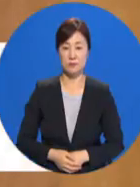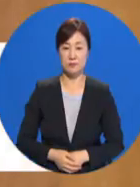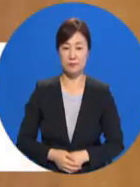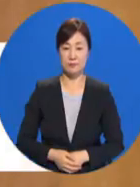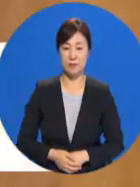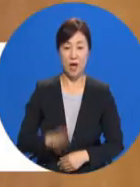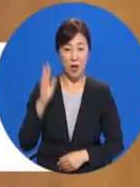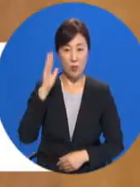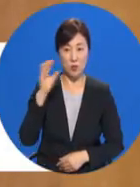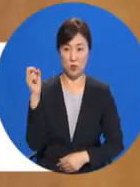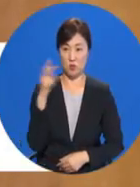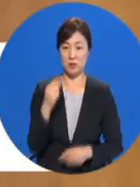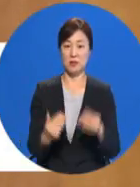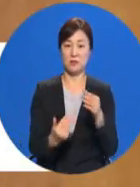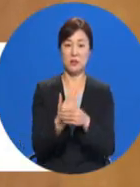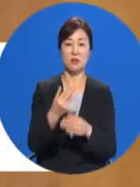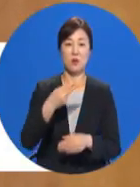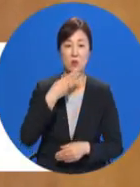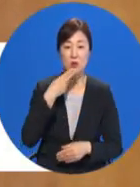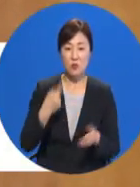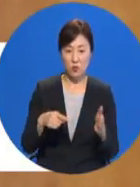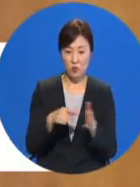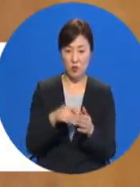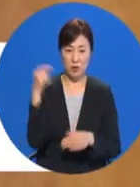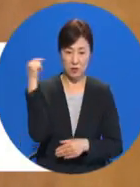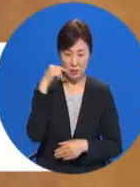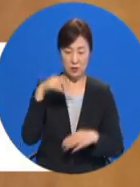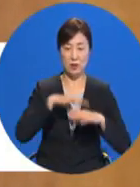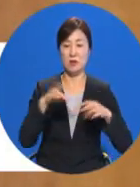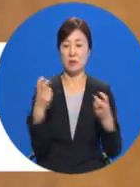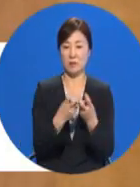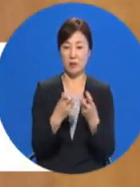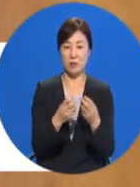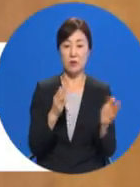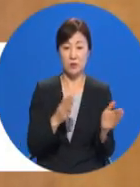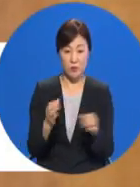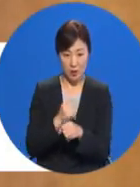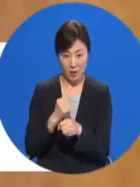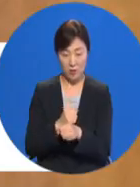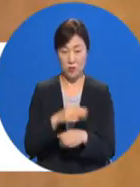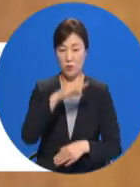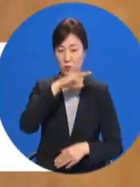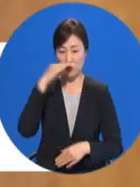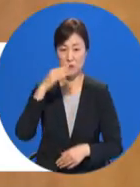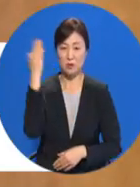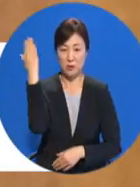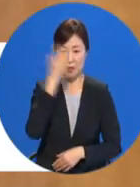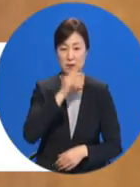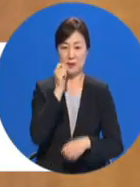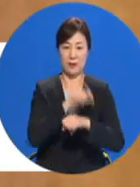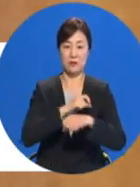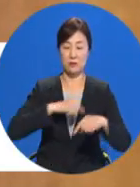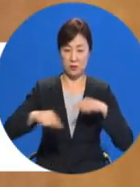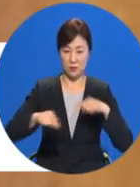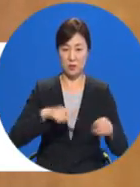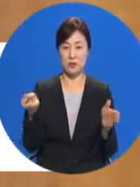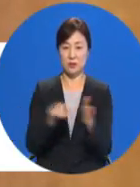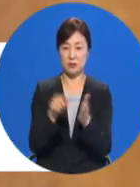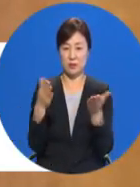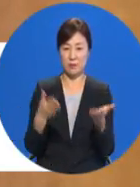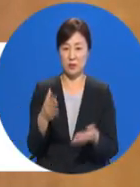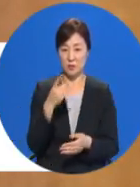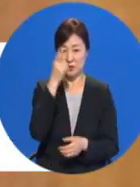사례가 재발되지 않도록 철저한 대책을 강구하여 더욱 공정하고 투명한 행정으로 신뢰받는 도시